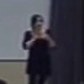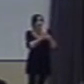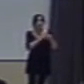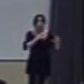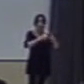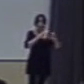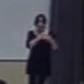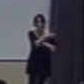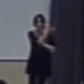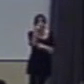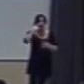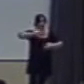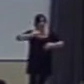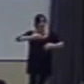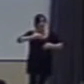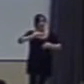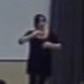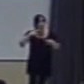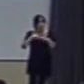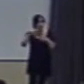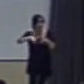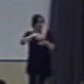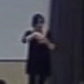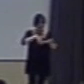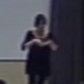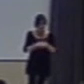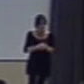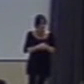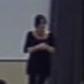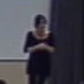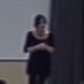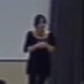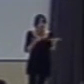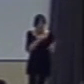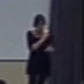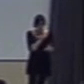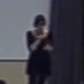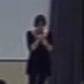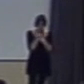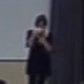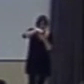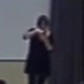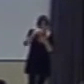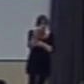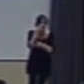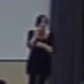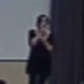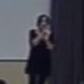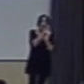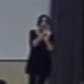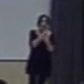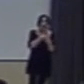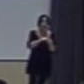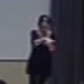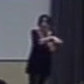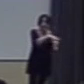realitat social de Barcelona. No? Per tant, clar, en el premi hi ha dues coses, hi ha una mirada, hi ha un àmbit, una